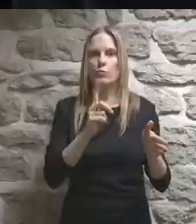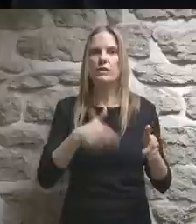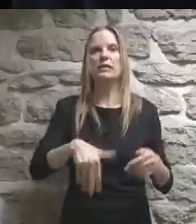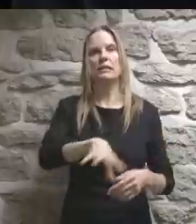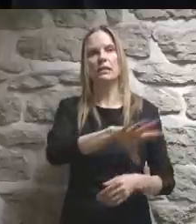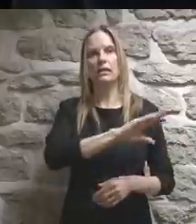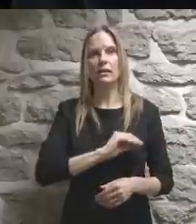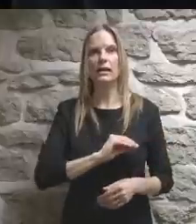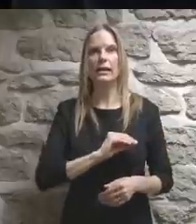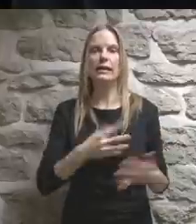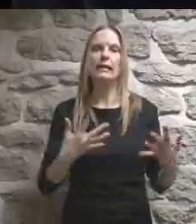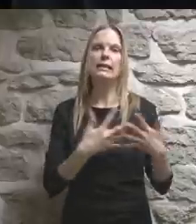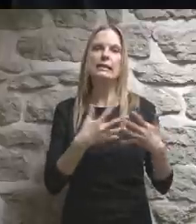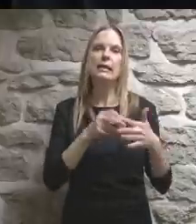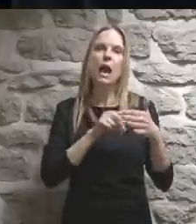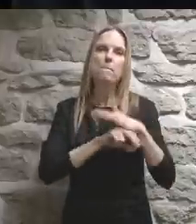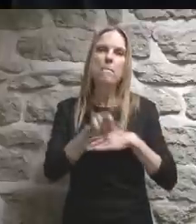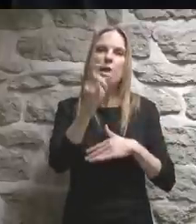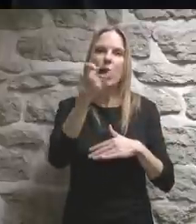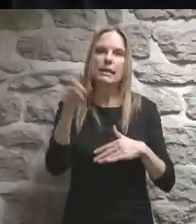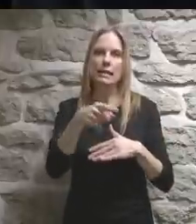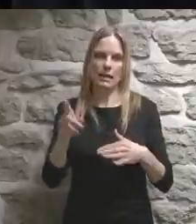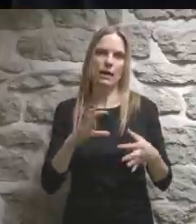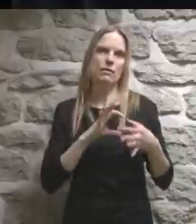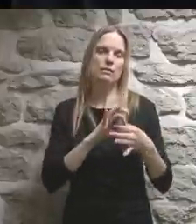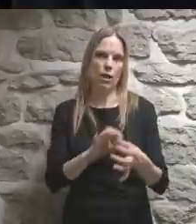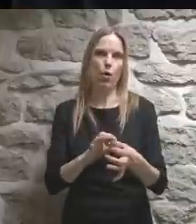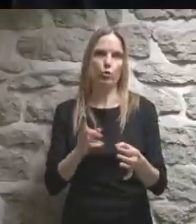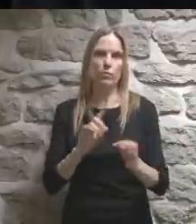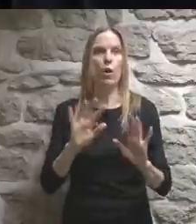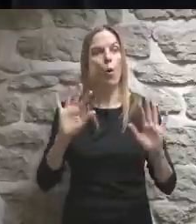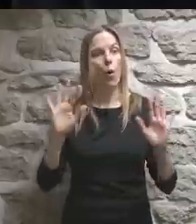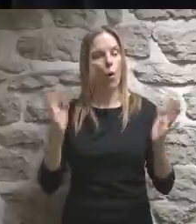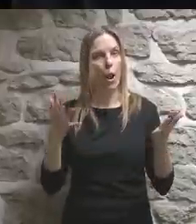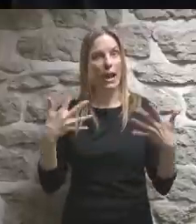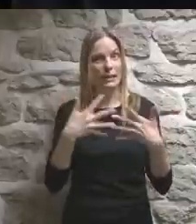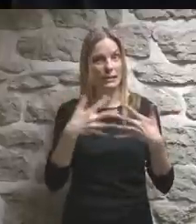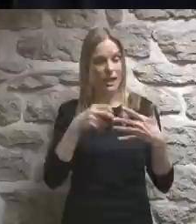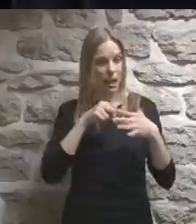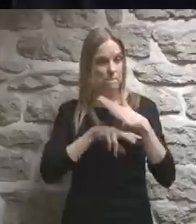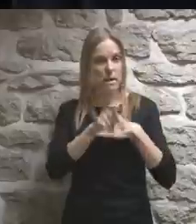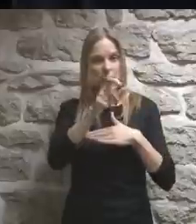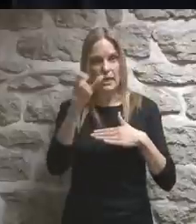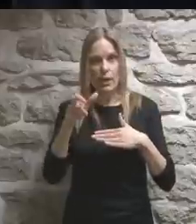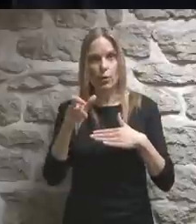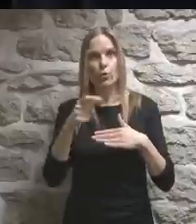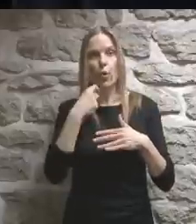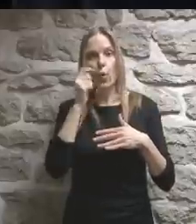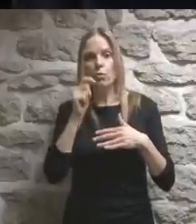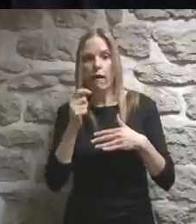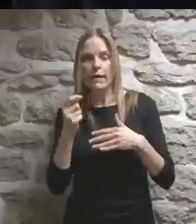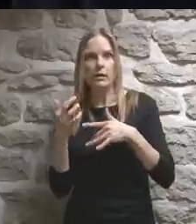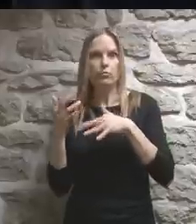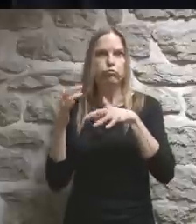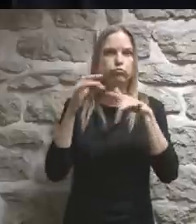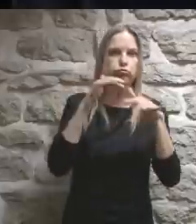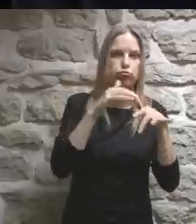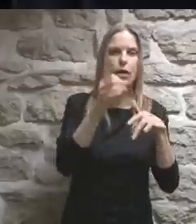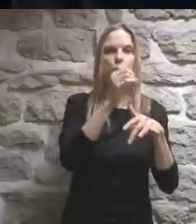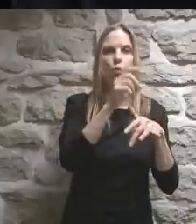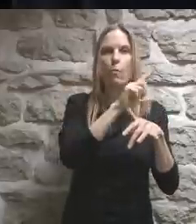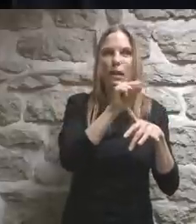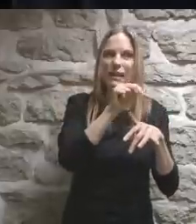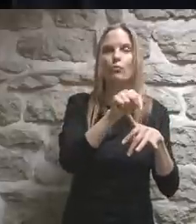seotud sõjapõgenikega, juhul kui need peaksid siis Ukrainast Euroopa Liitu